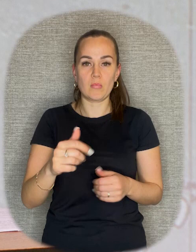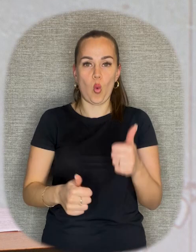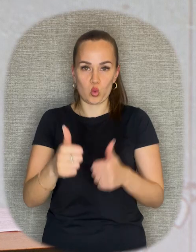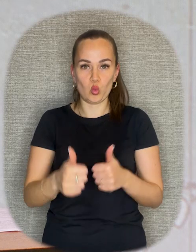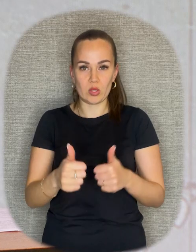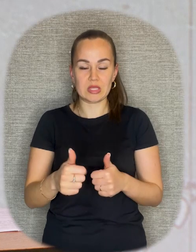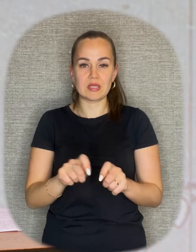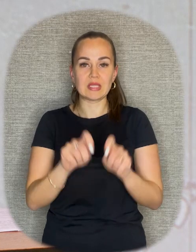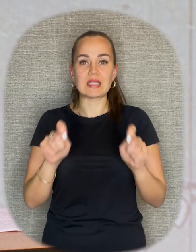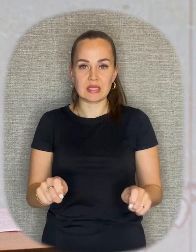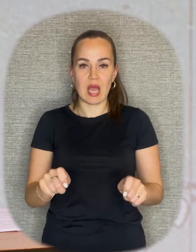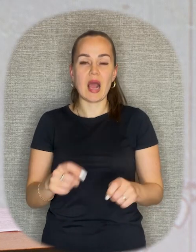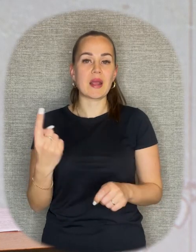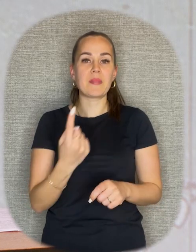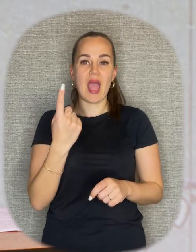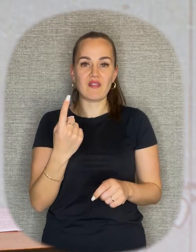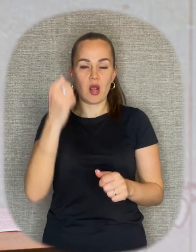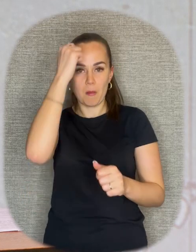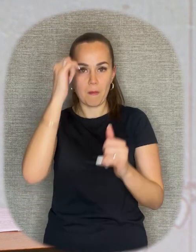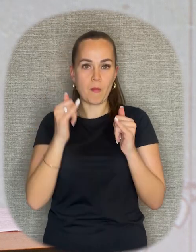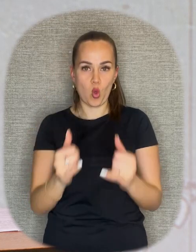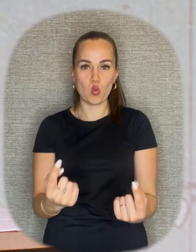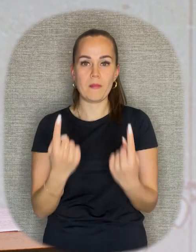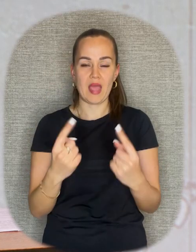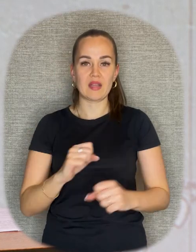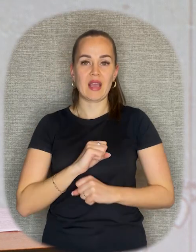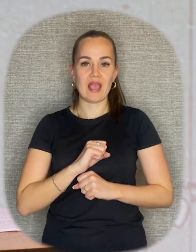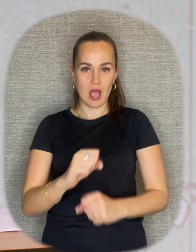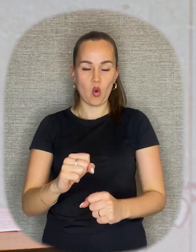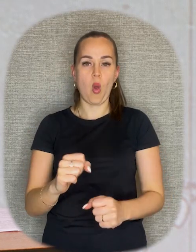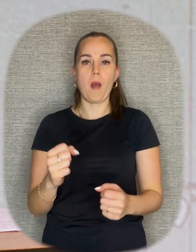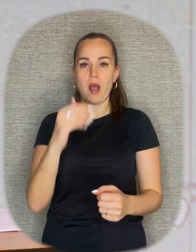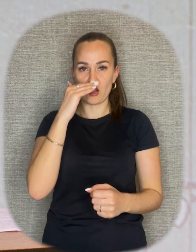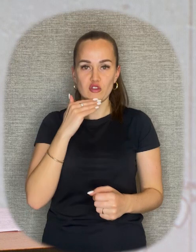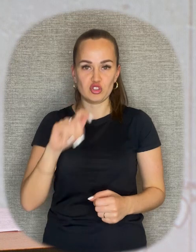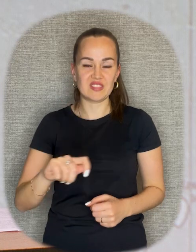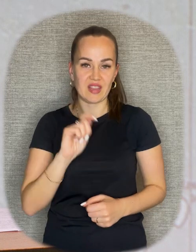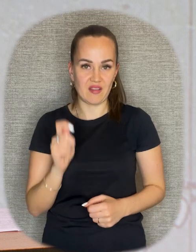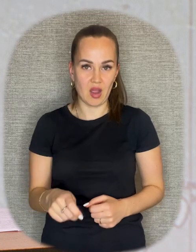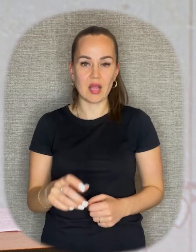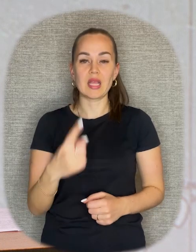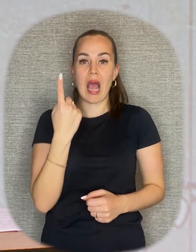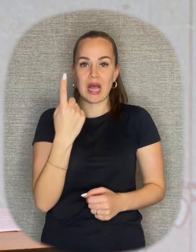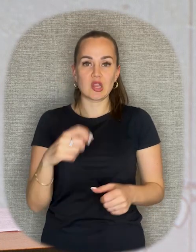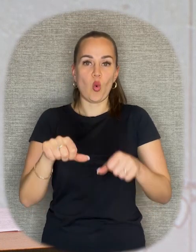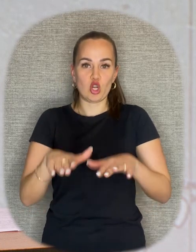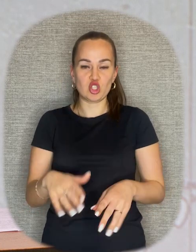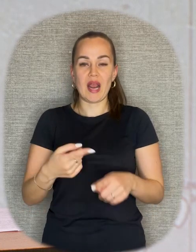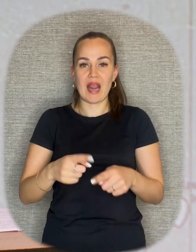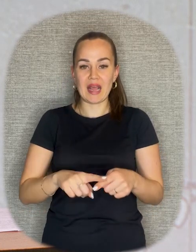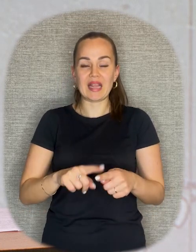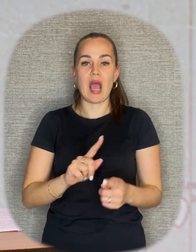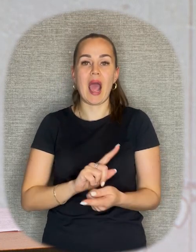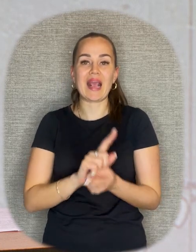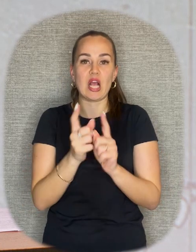этот самый Московский этап конкурса создания первых монументов героем Отечественной